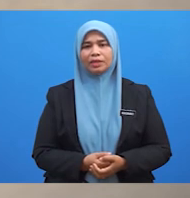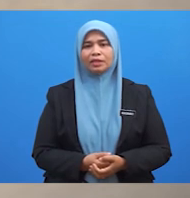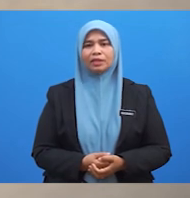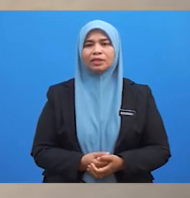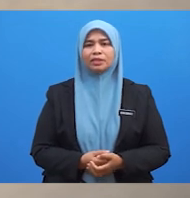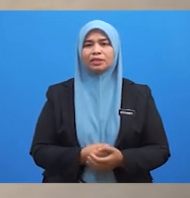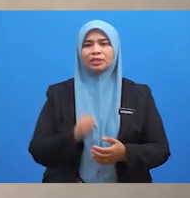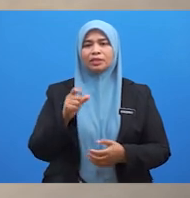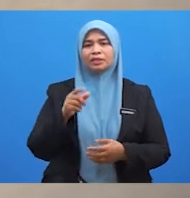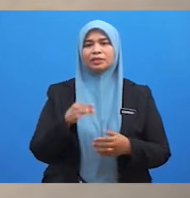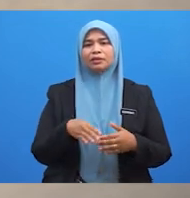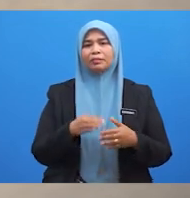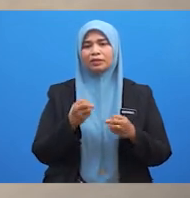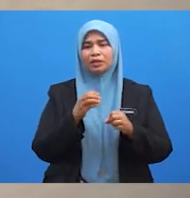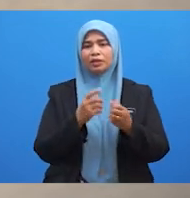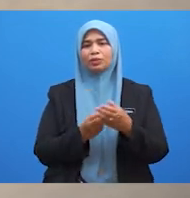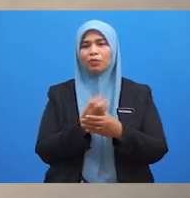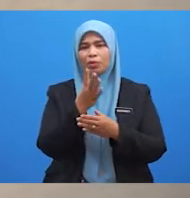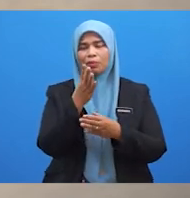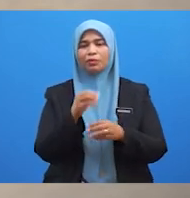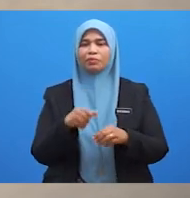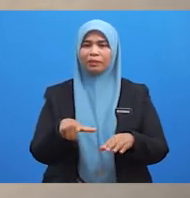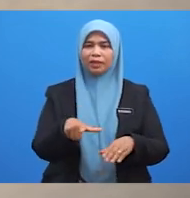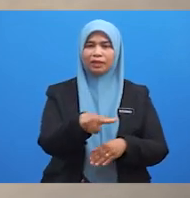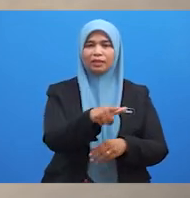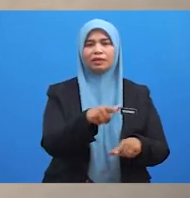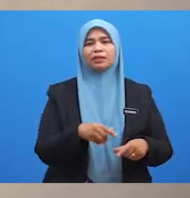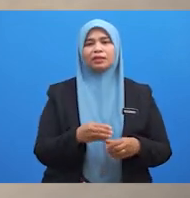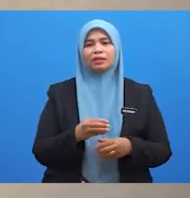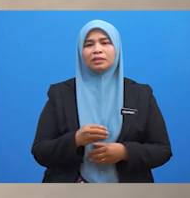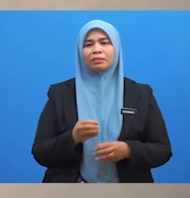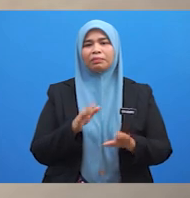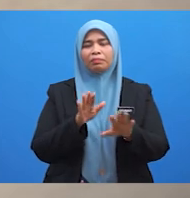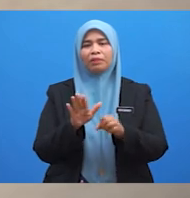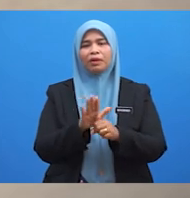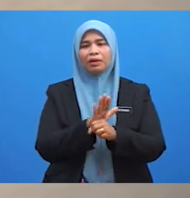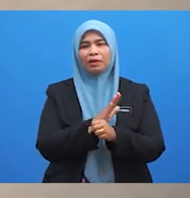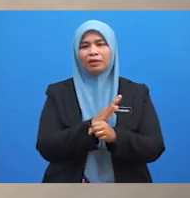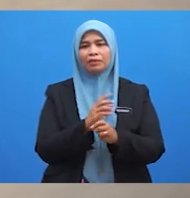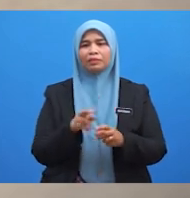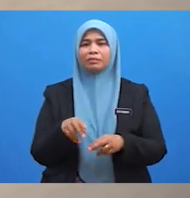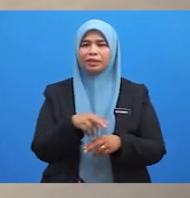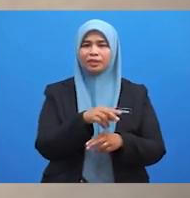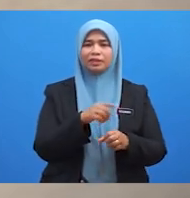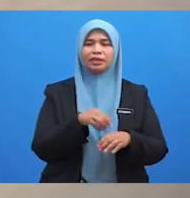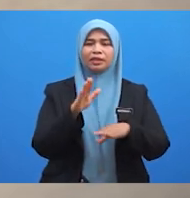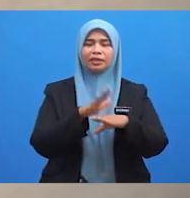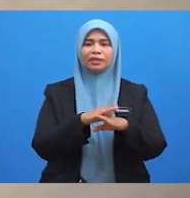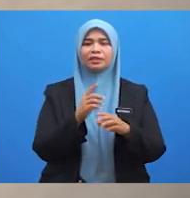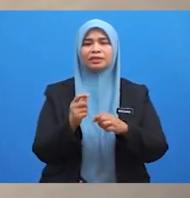Selasih lebat tumbuh melata, sarat meniti di atas titi.